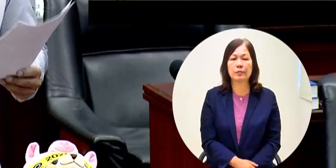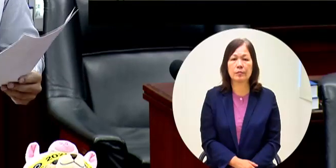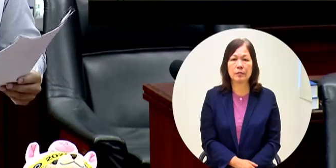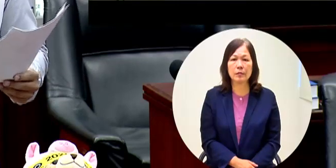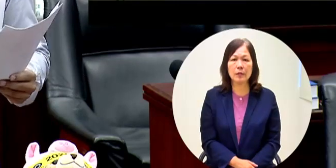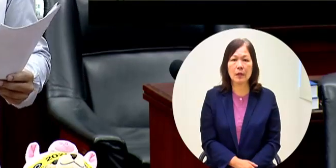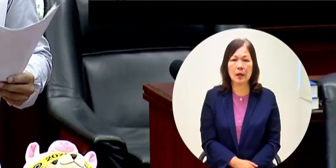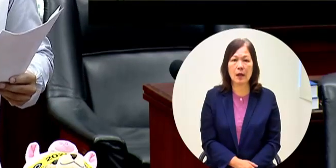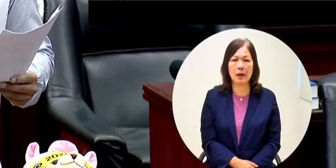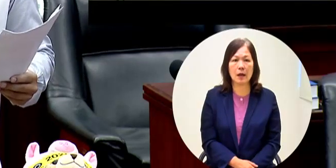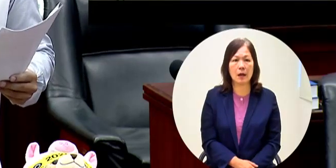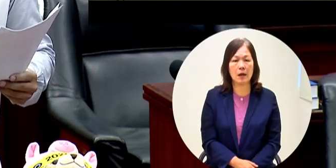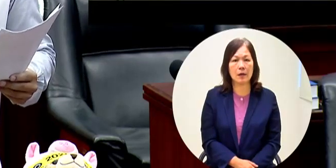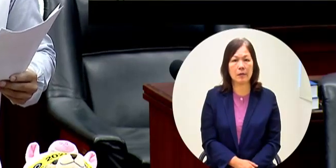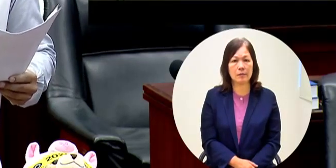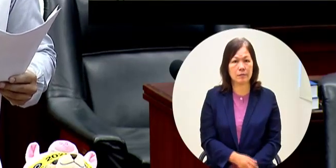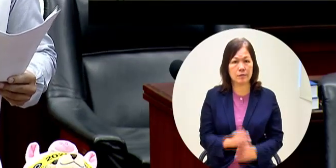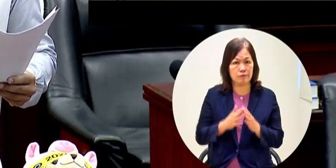市长，